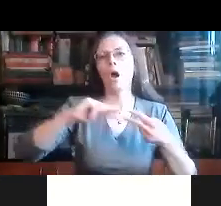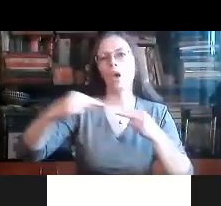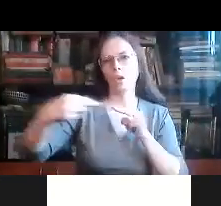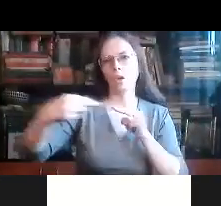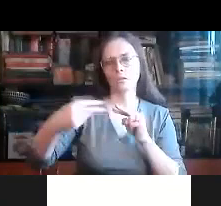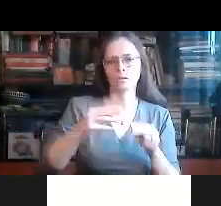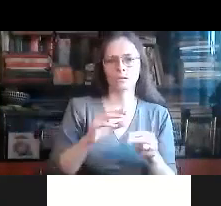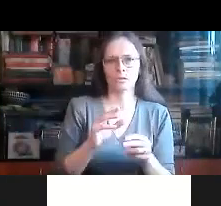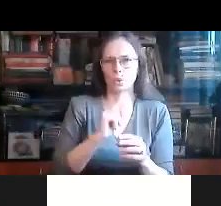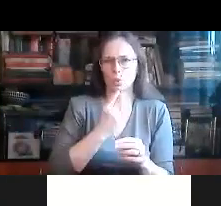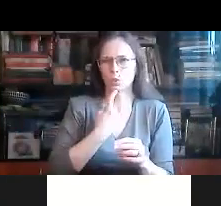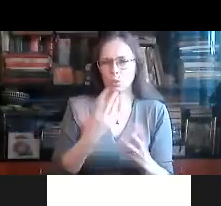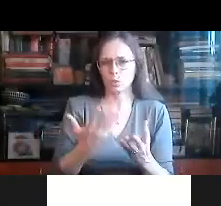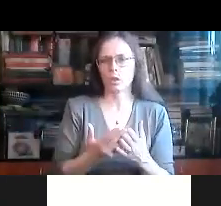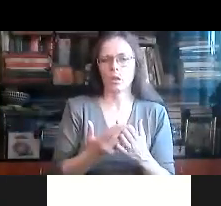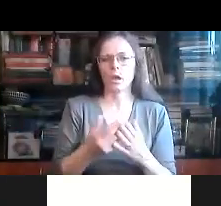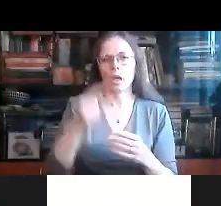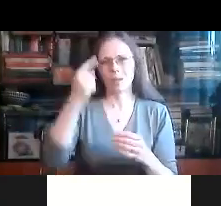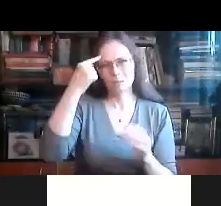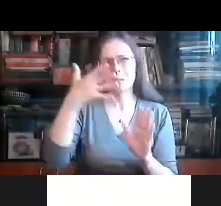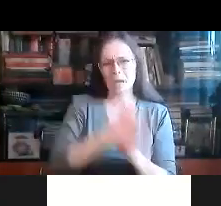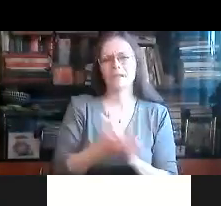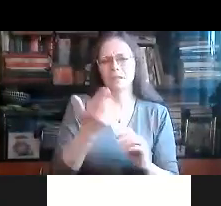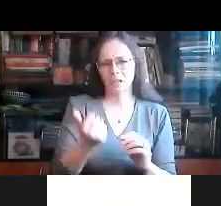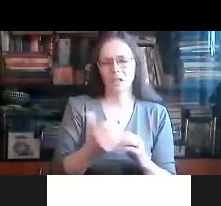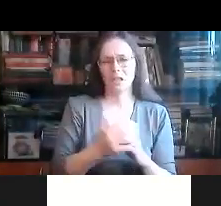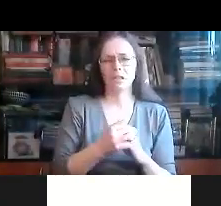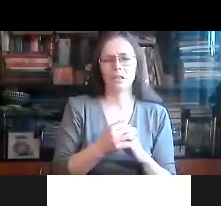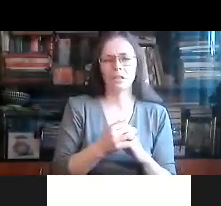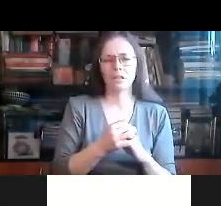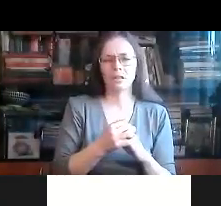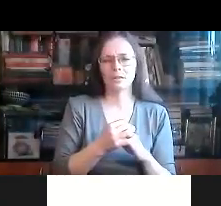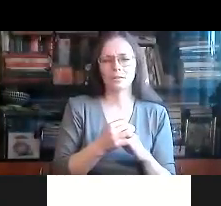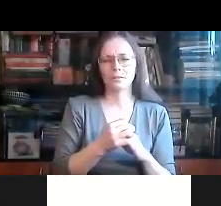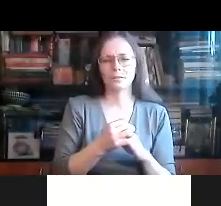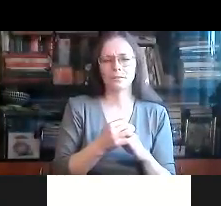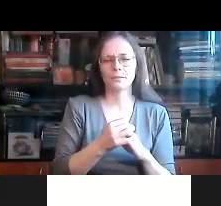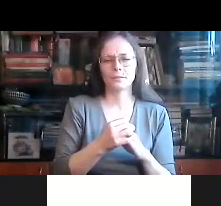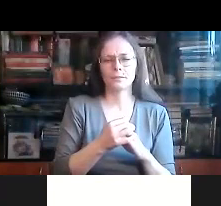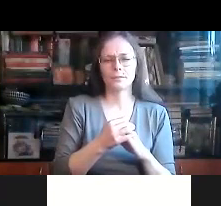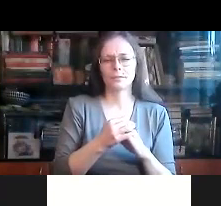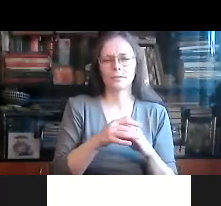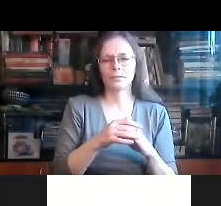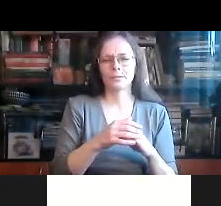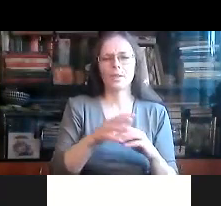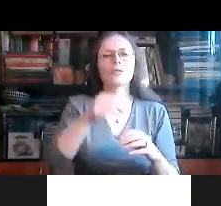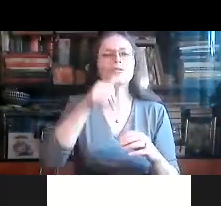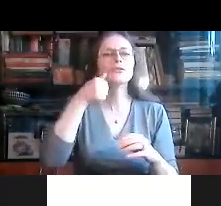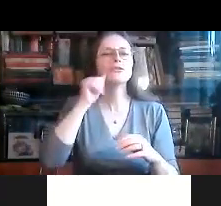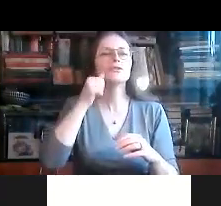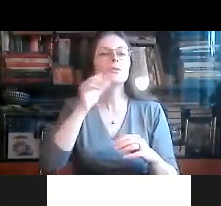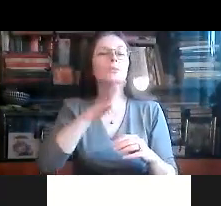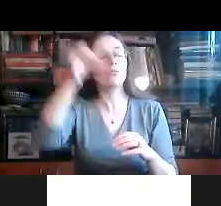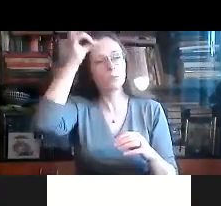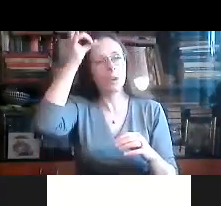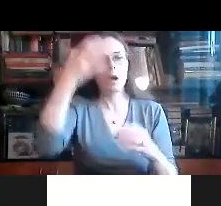и да, наверное, это во вчерашней беседе было, в которую я смотрела, вот Давыдова и Могучего, по-моему, и что вот эти